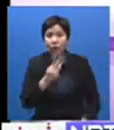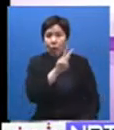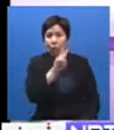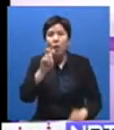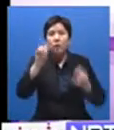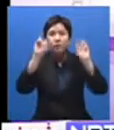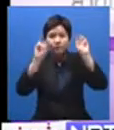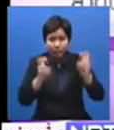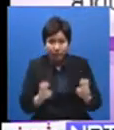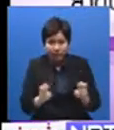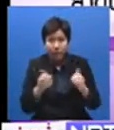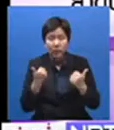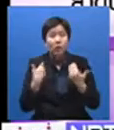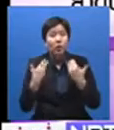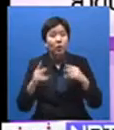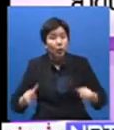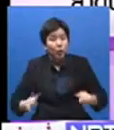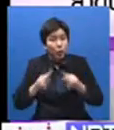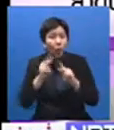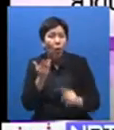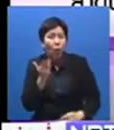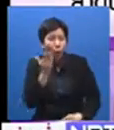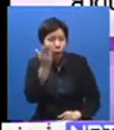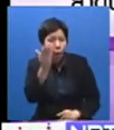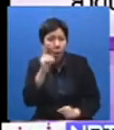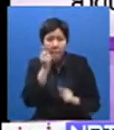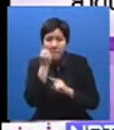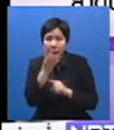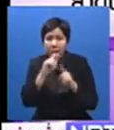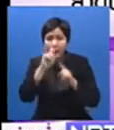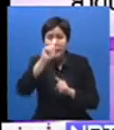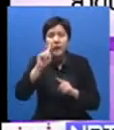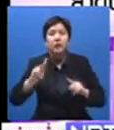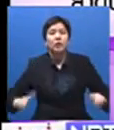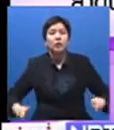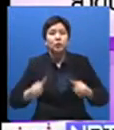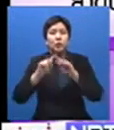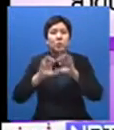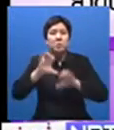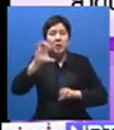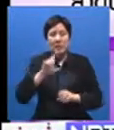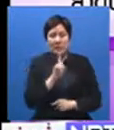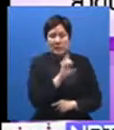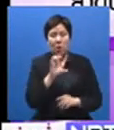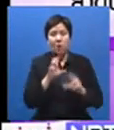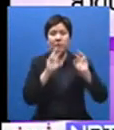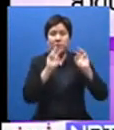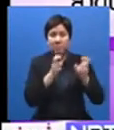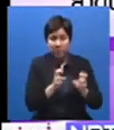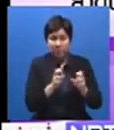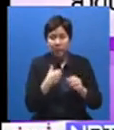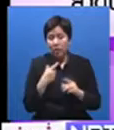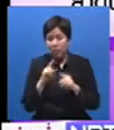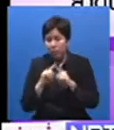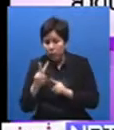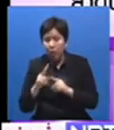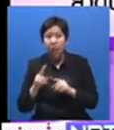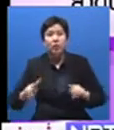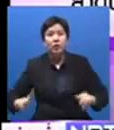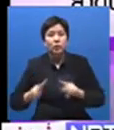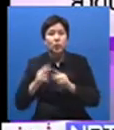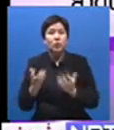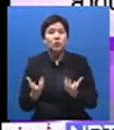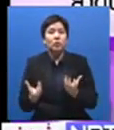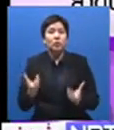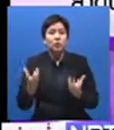เรื่องโดยกระทรวงที่ประชาชนขอความช่วยเหลือมากที่สุดได้แก่กระทรวงมหาดไทยเกือบ100เรื่องรองลงมาคือกระทรวงยุติธรรมและกระทรว